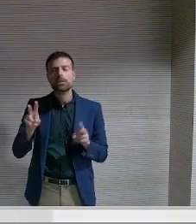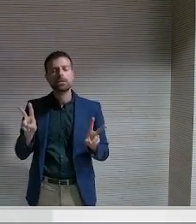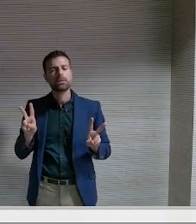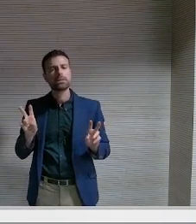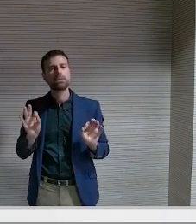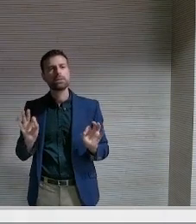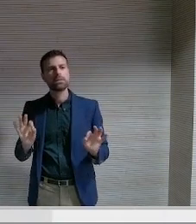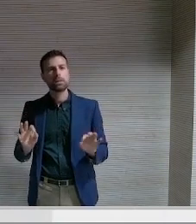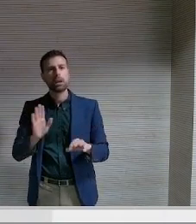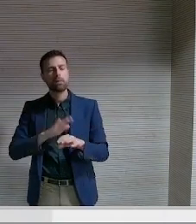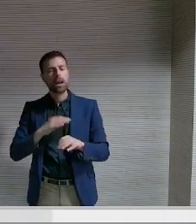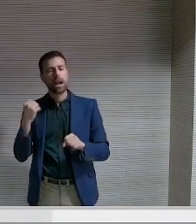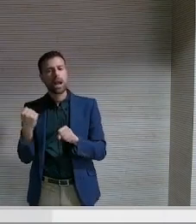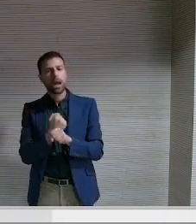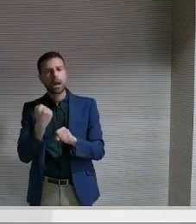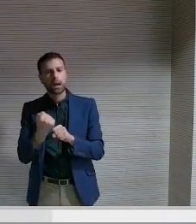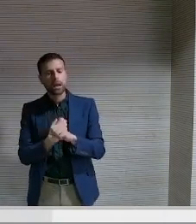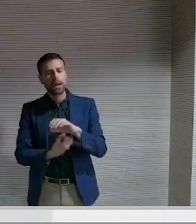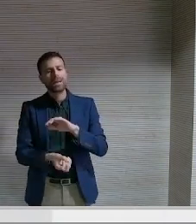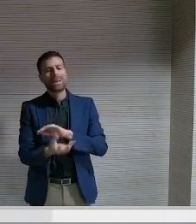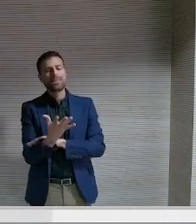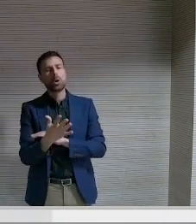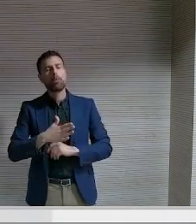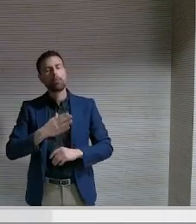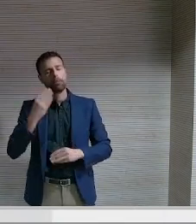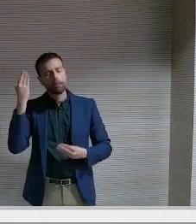creació d'ocupació que es pot considerar que són